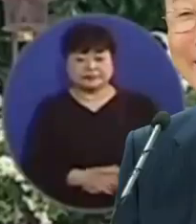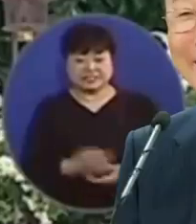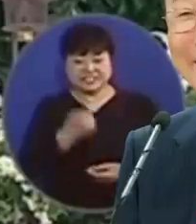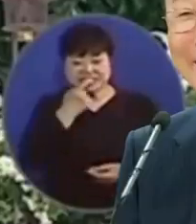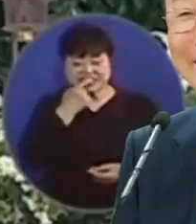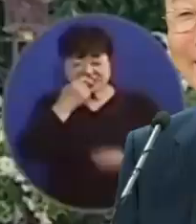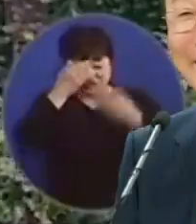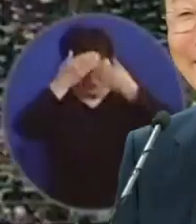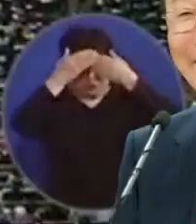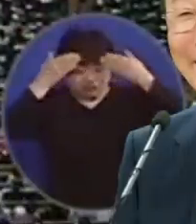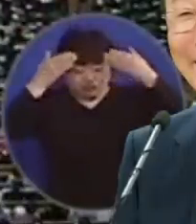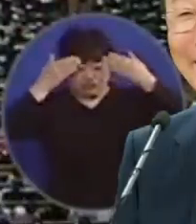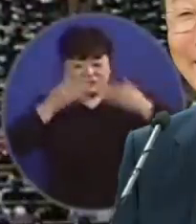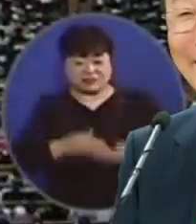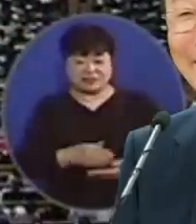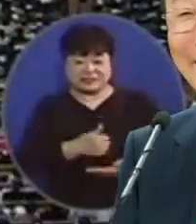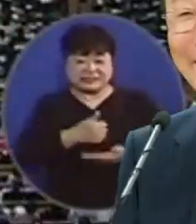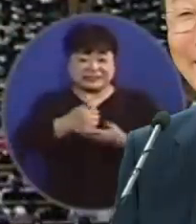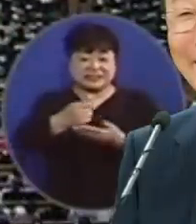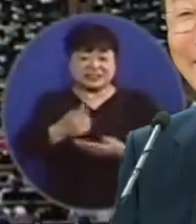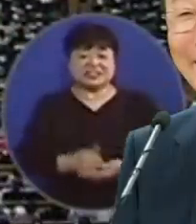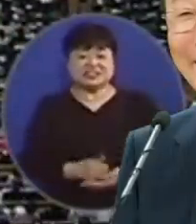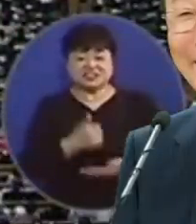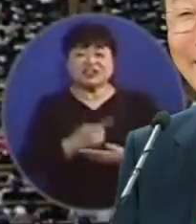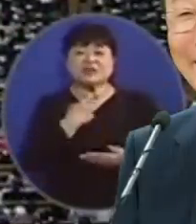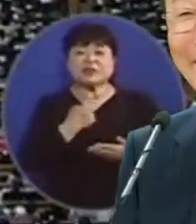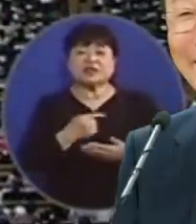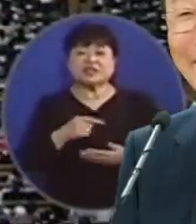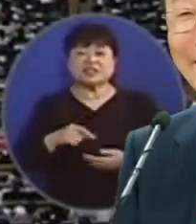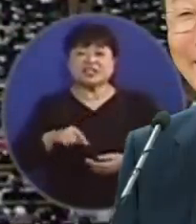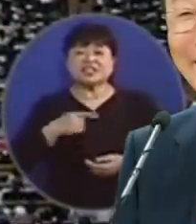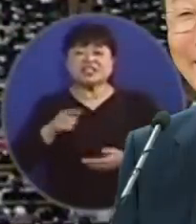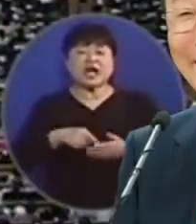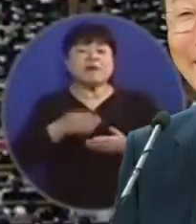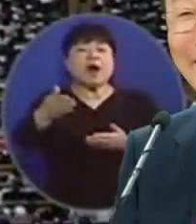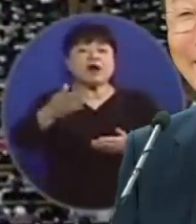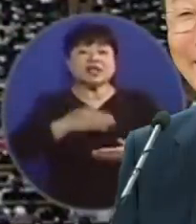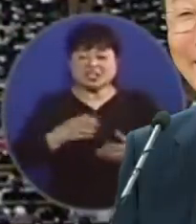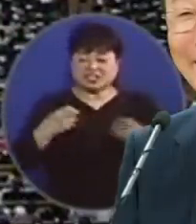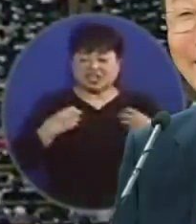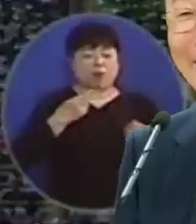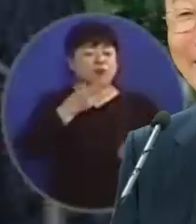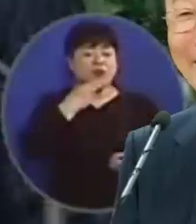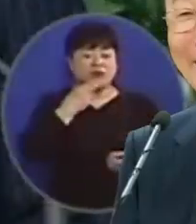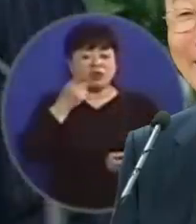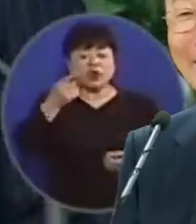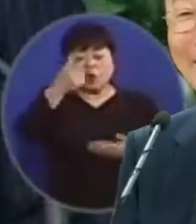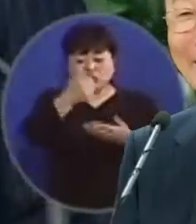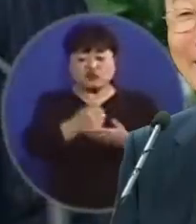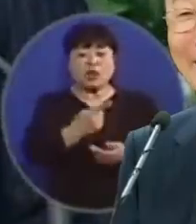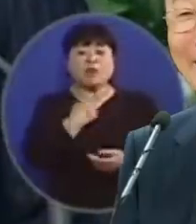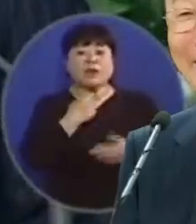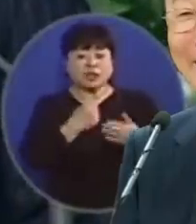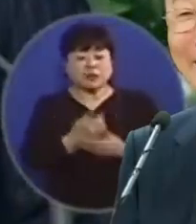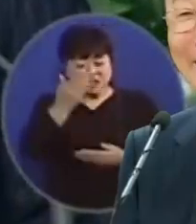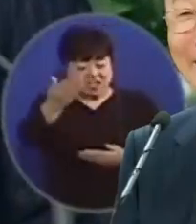힌두신은 뭐라고 말하냐 합니까? 네가 죄졌으니 네가 갚으라. 내가 왜 책임지냐? 네가 지었으니 네가